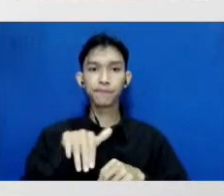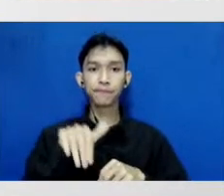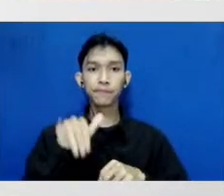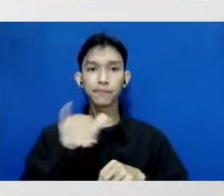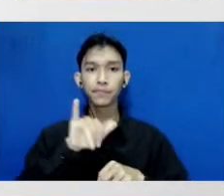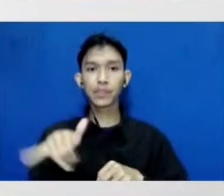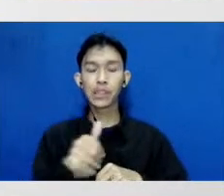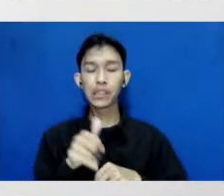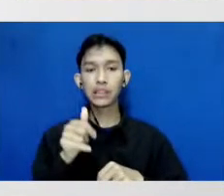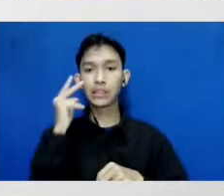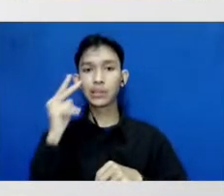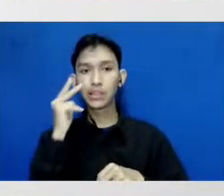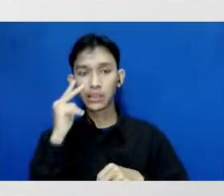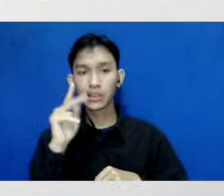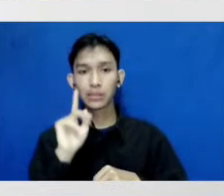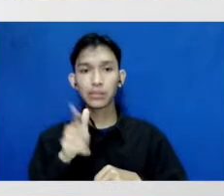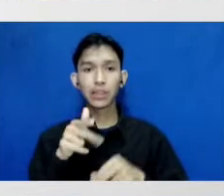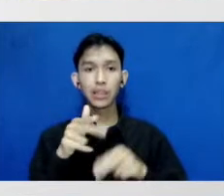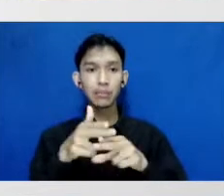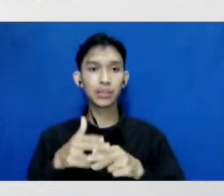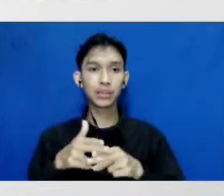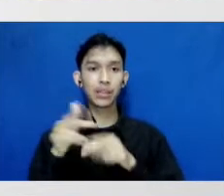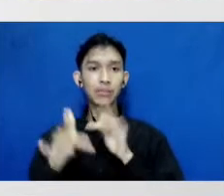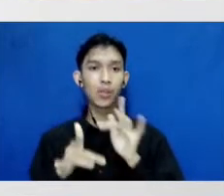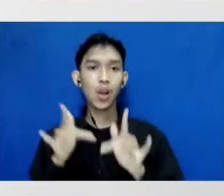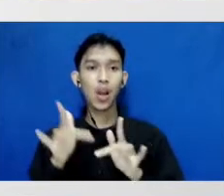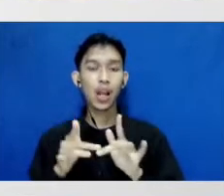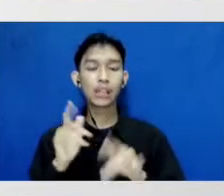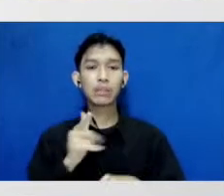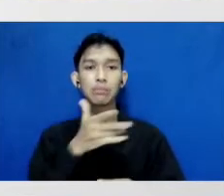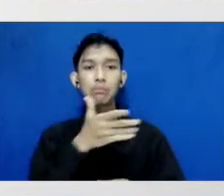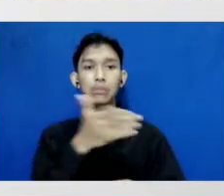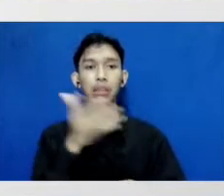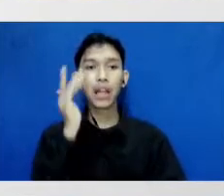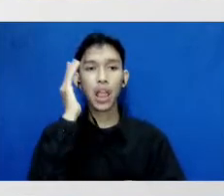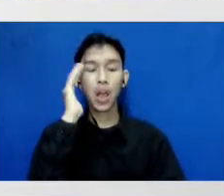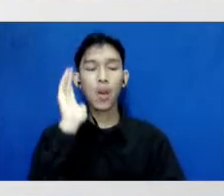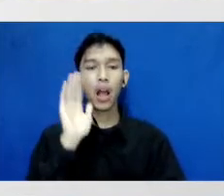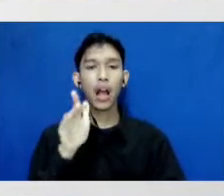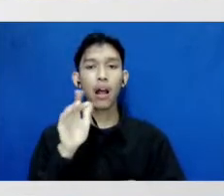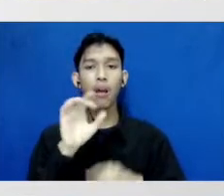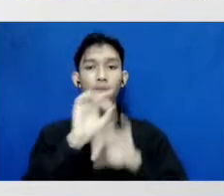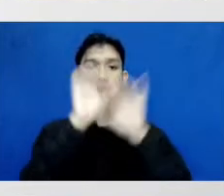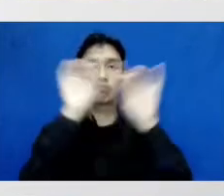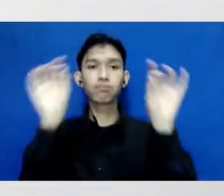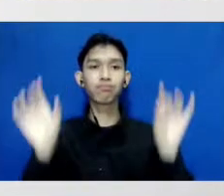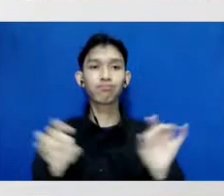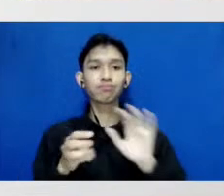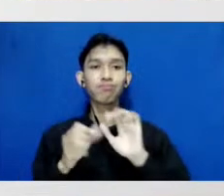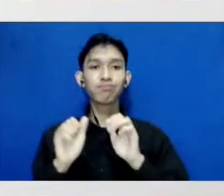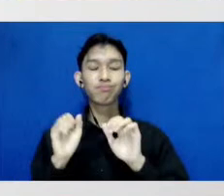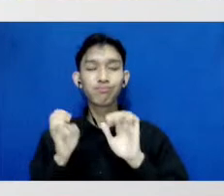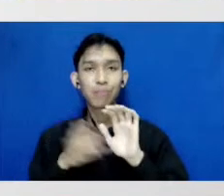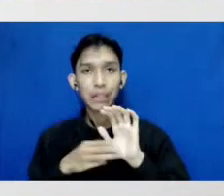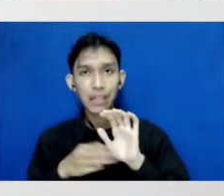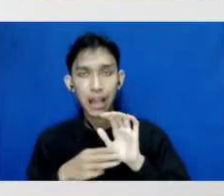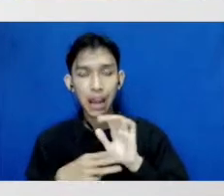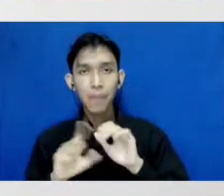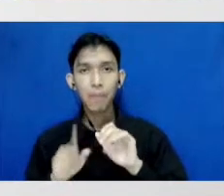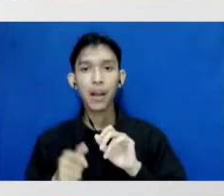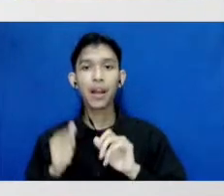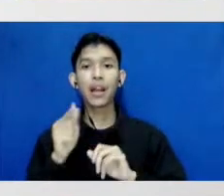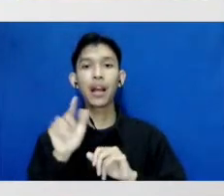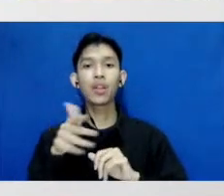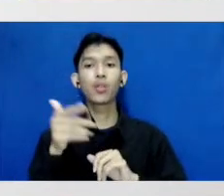menjadi lebih waspada memakai pinjaman online karena mereka tahu ada beragam insiden terkait penggunaan dan pemakaian